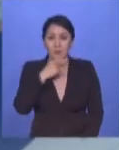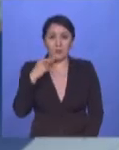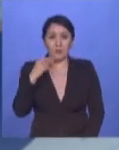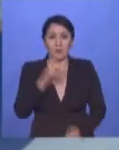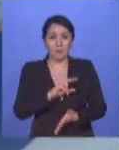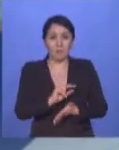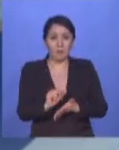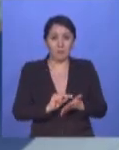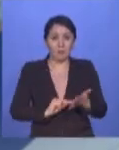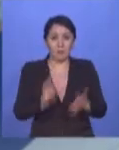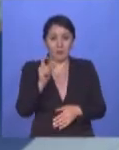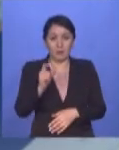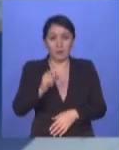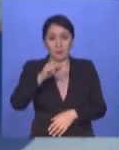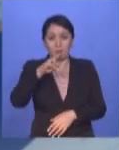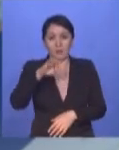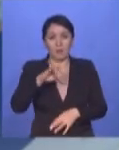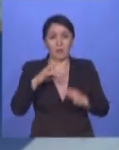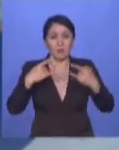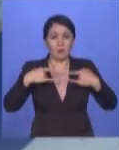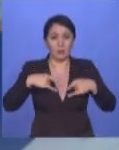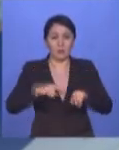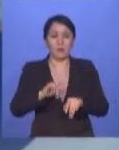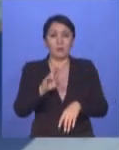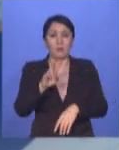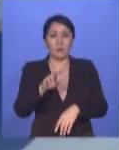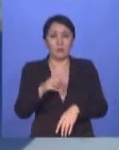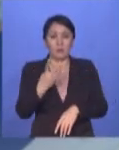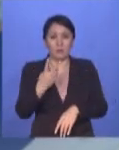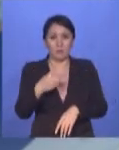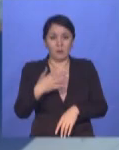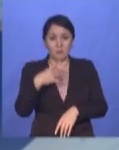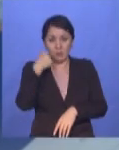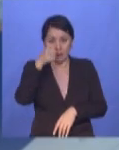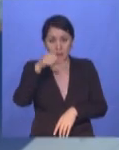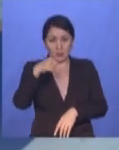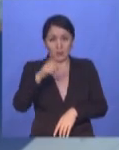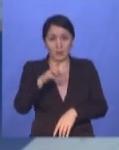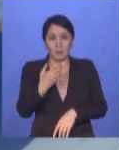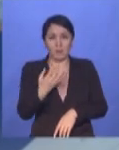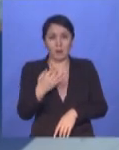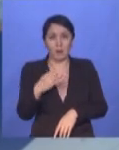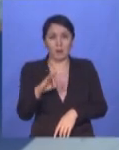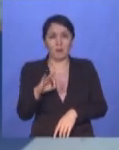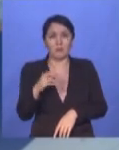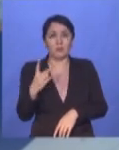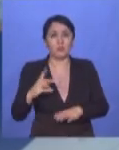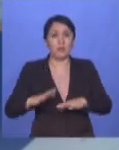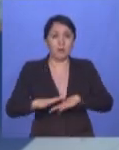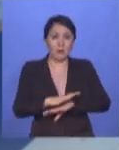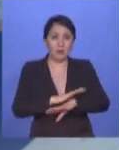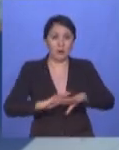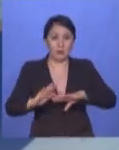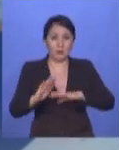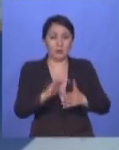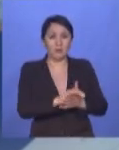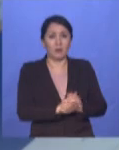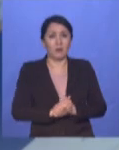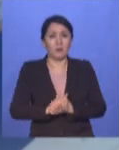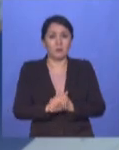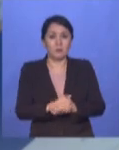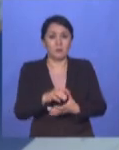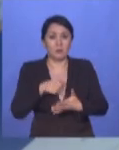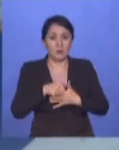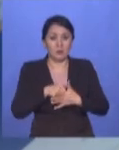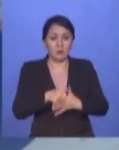орыс әдебиетінің классик Александр Пушкиннің туғанына биыл 225 жыл. Ол Хакім Абай секілді екі халық арасында достық қазығын қаққан